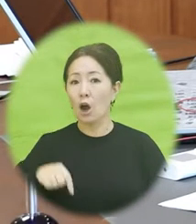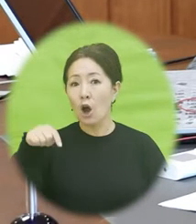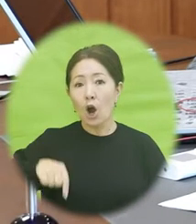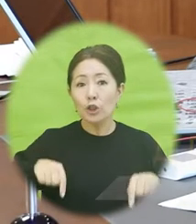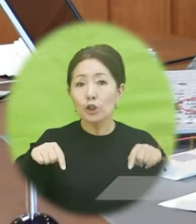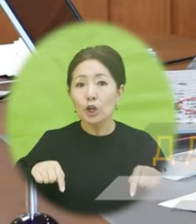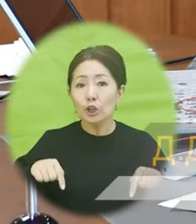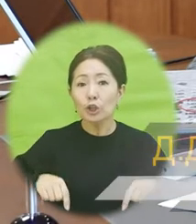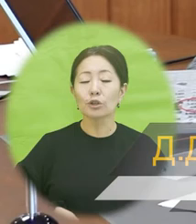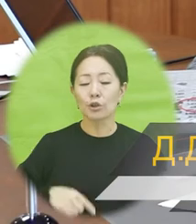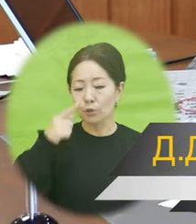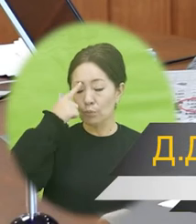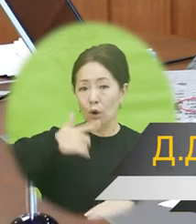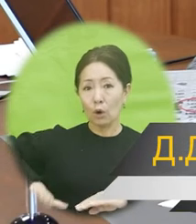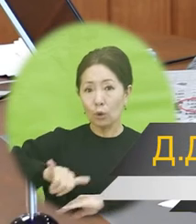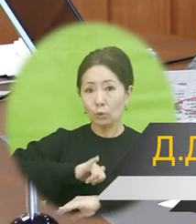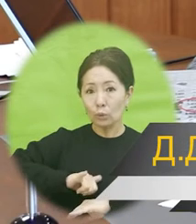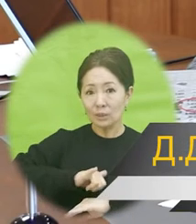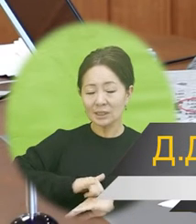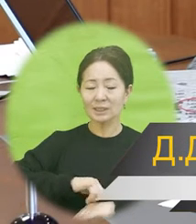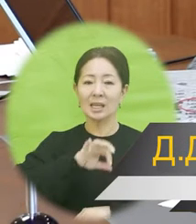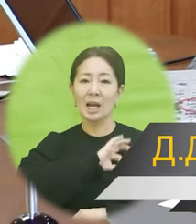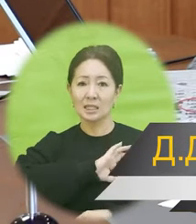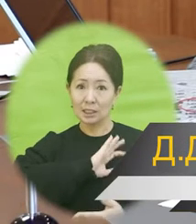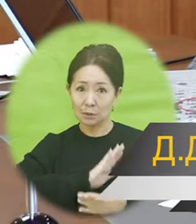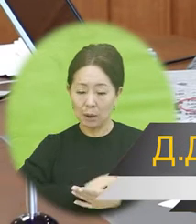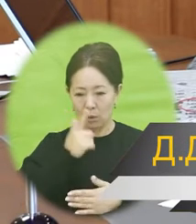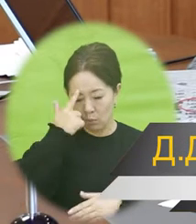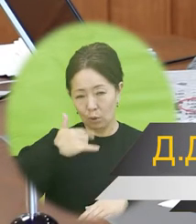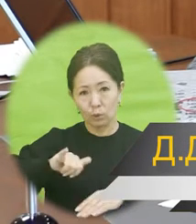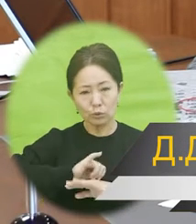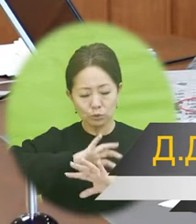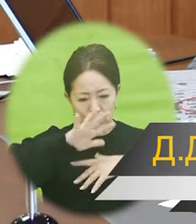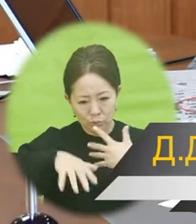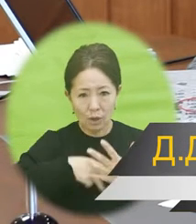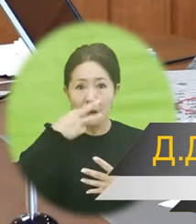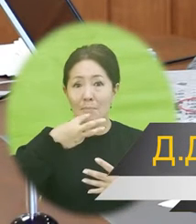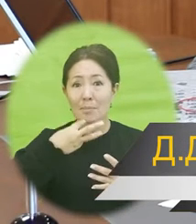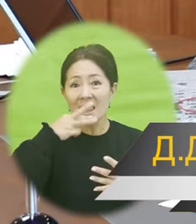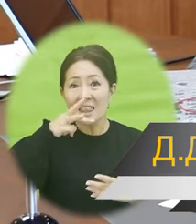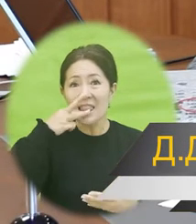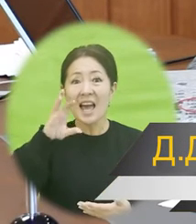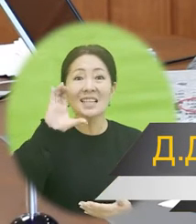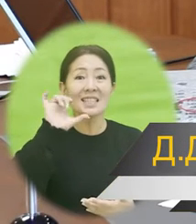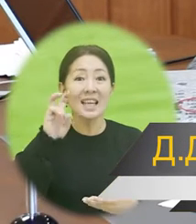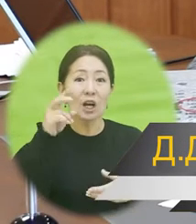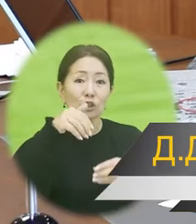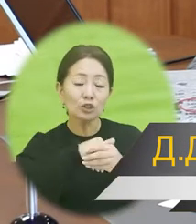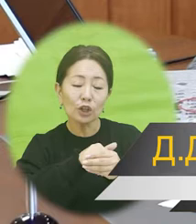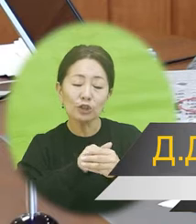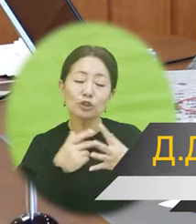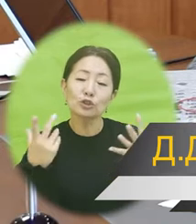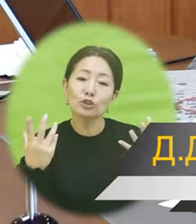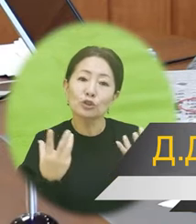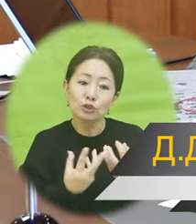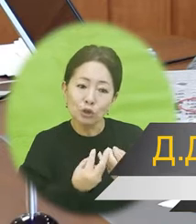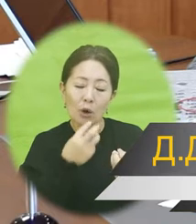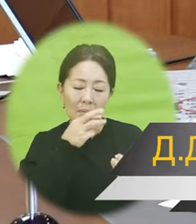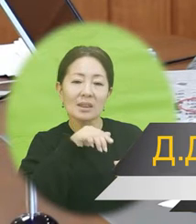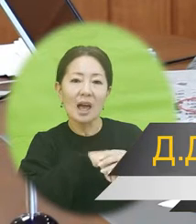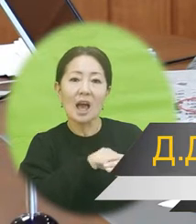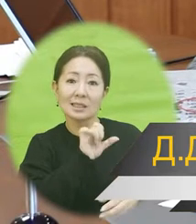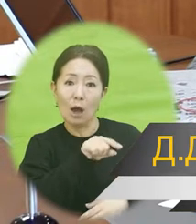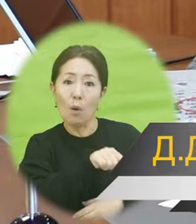За, өнөөдрийн байдлаар Монгол улсад хэрэглэгдэж байгаа Монгол улсын ашиглаж байгаа мэдээллийн сангийн суур мэдээллийн сан болж байна.